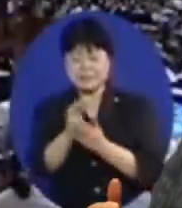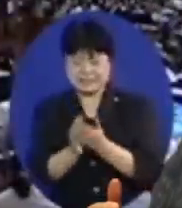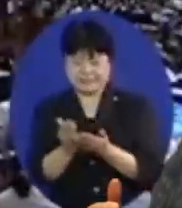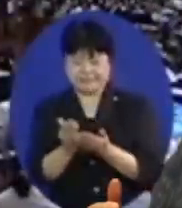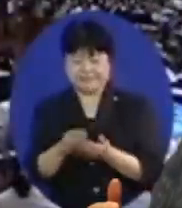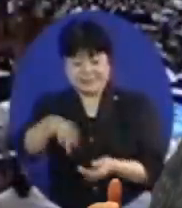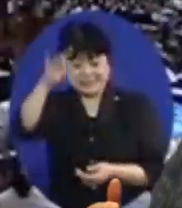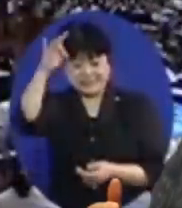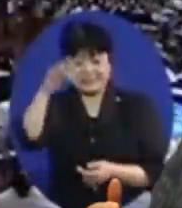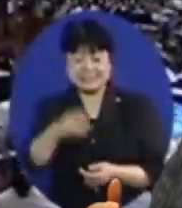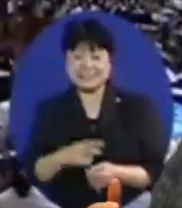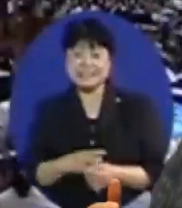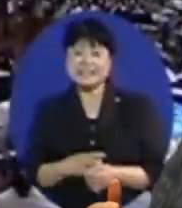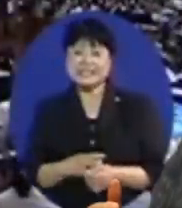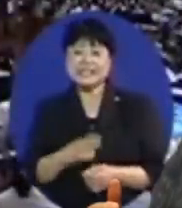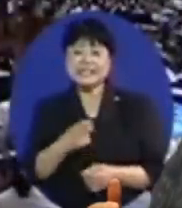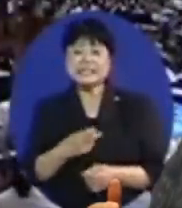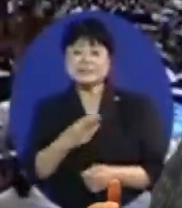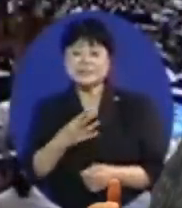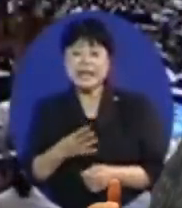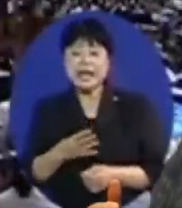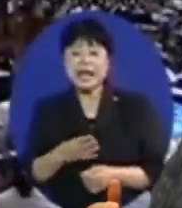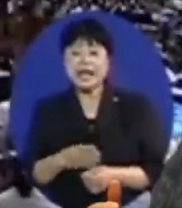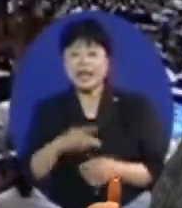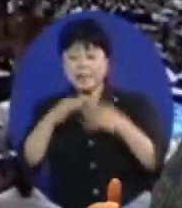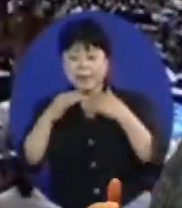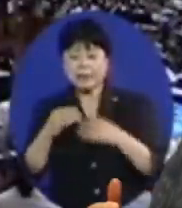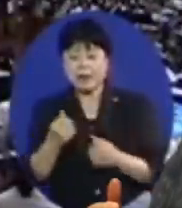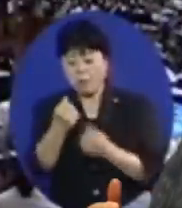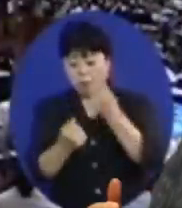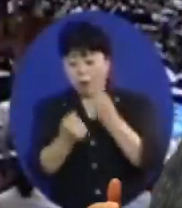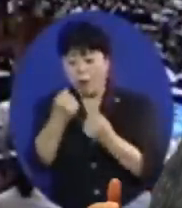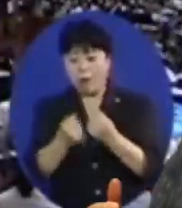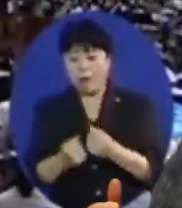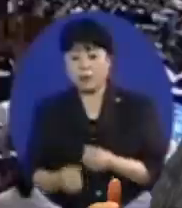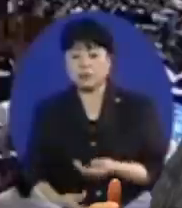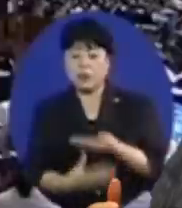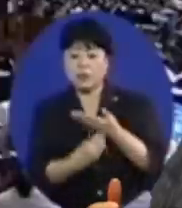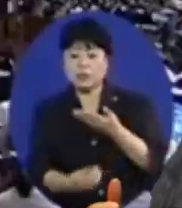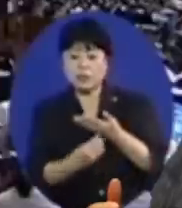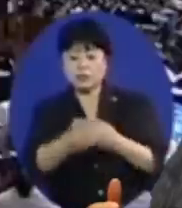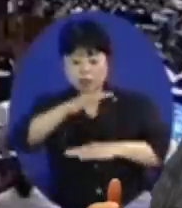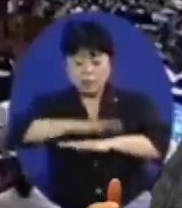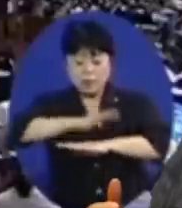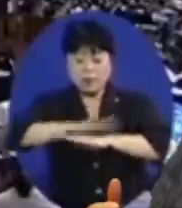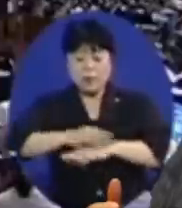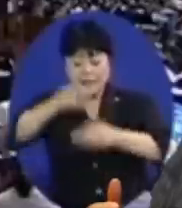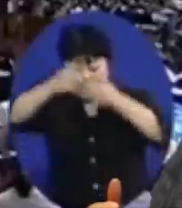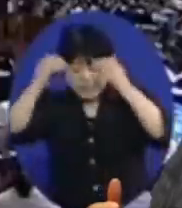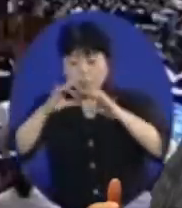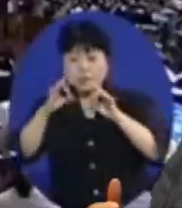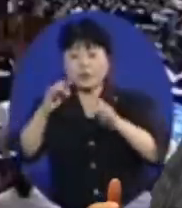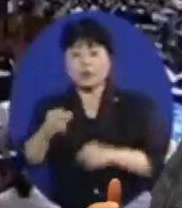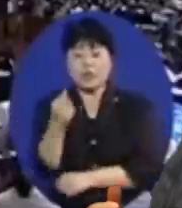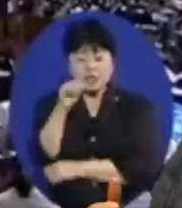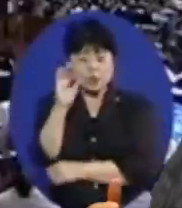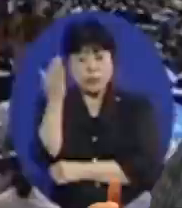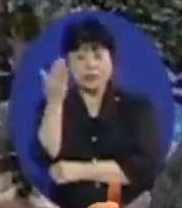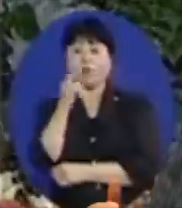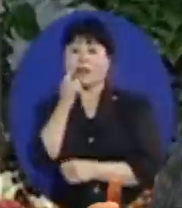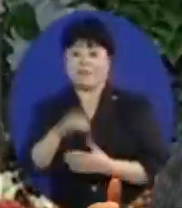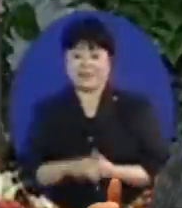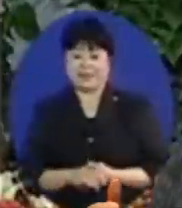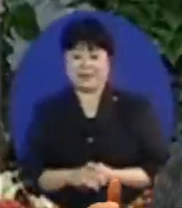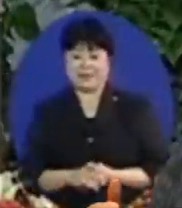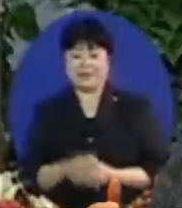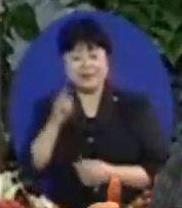필두로 24종의 인도 방언으로 성경을 번역하여 출판해서 오늘날 인도 선교의 기초를 닦은 것입니다.